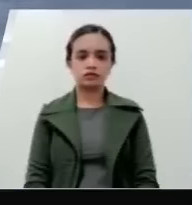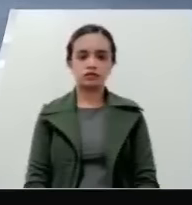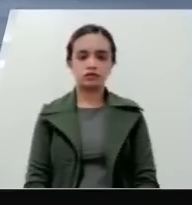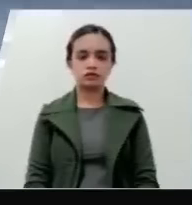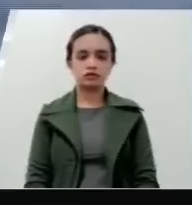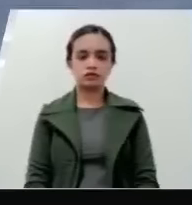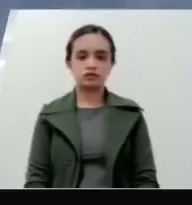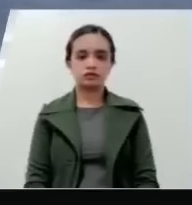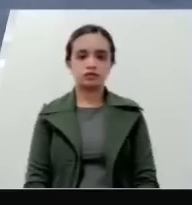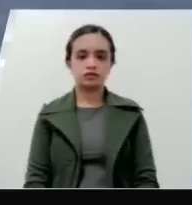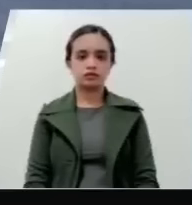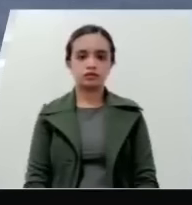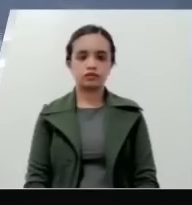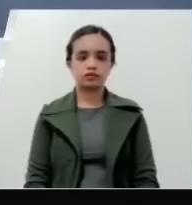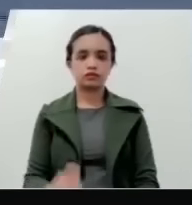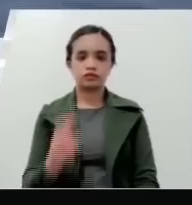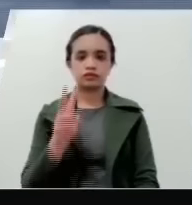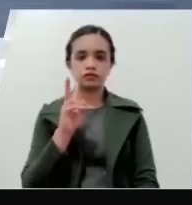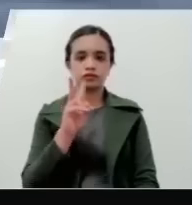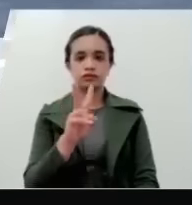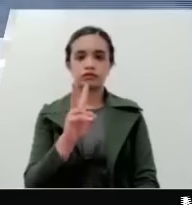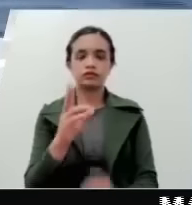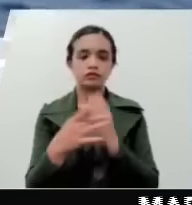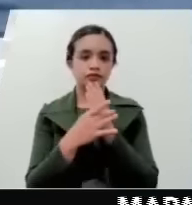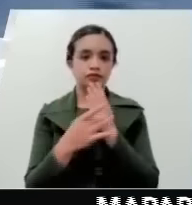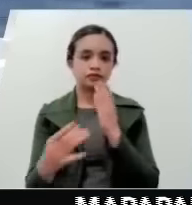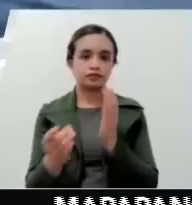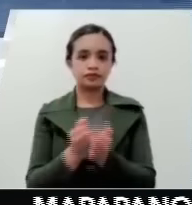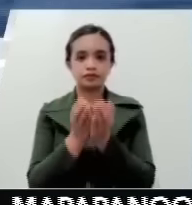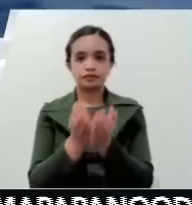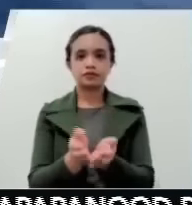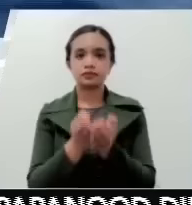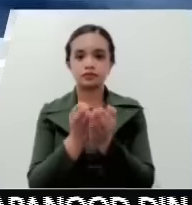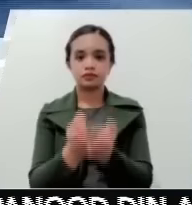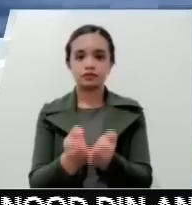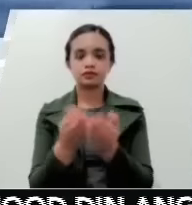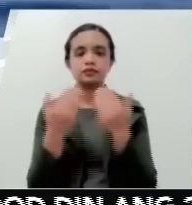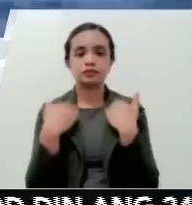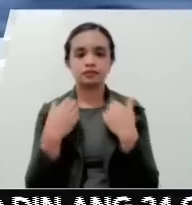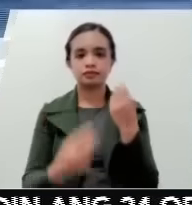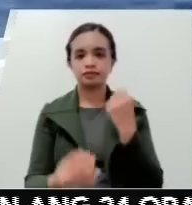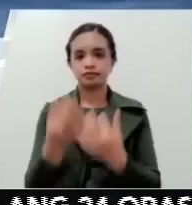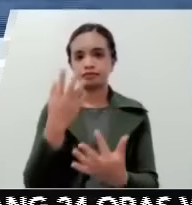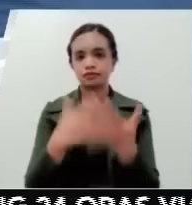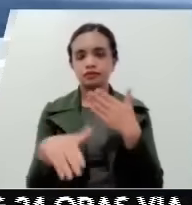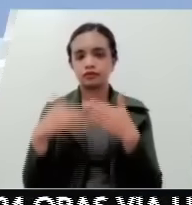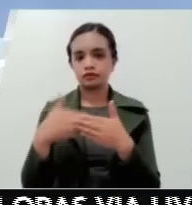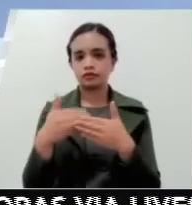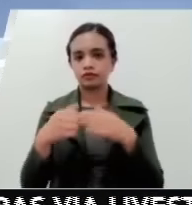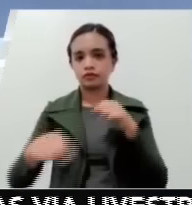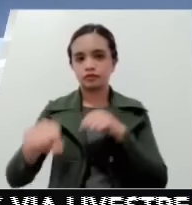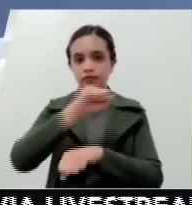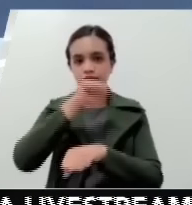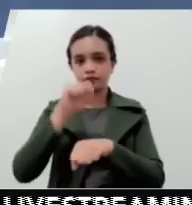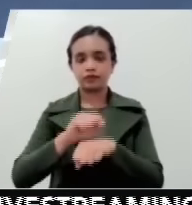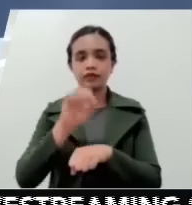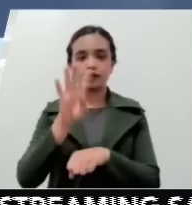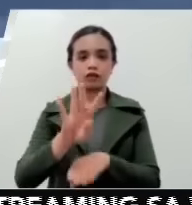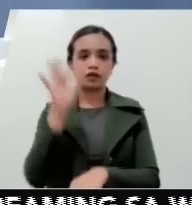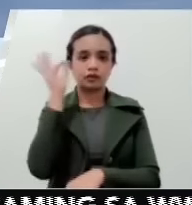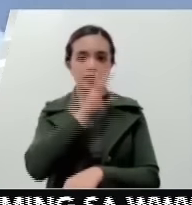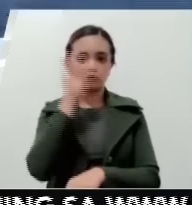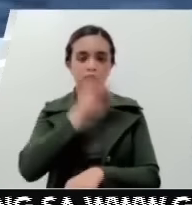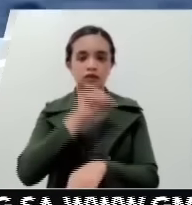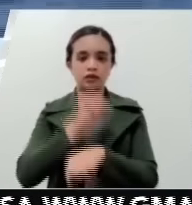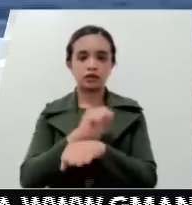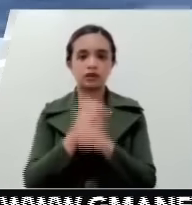Nagliyab ang dalawang naglalakihang oil tanker na ito sa gitna ng dagat malapit sa Singapore. Apat na tripulanteng Pinoy ang kabilang sa mga sakay na isa